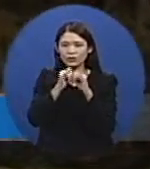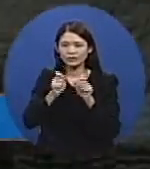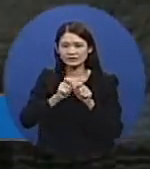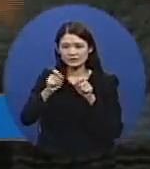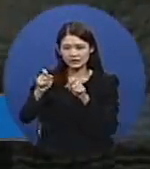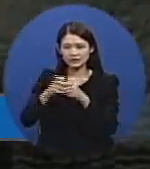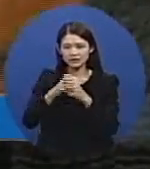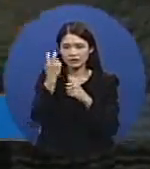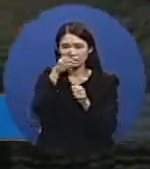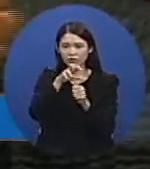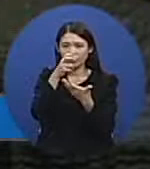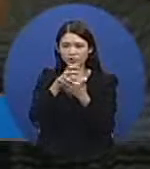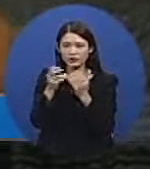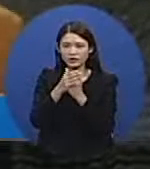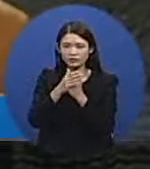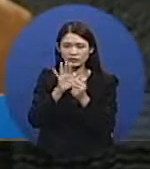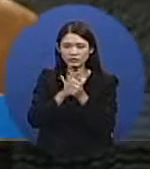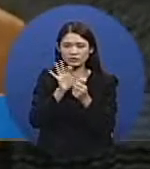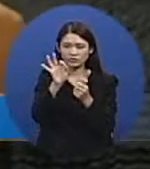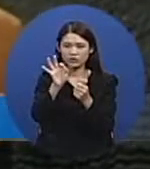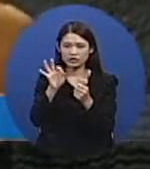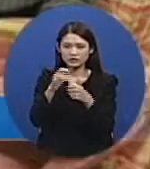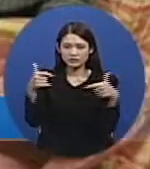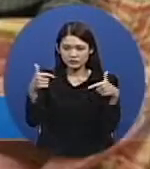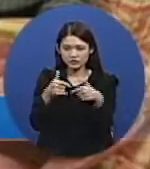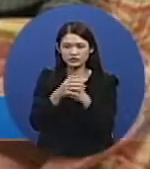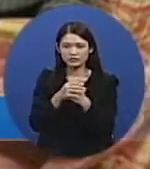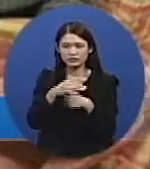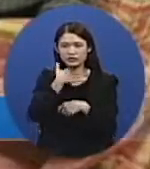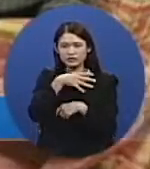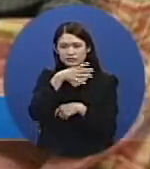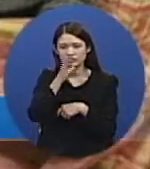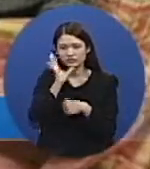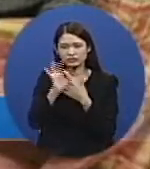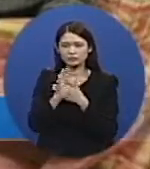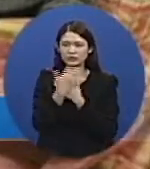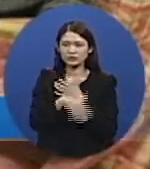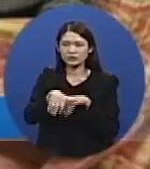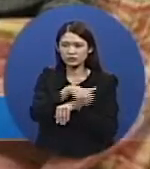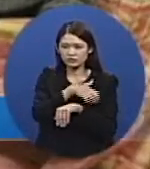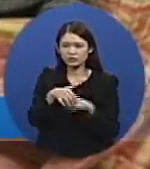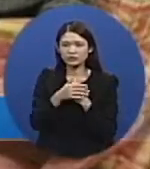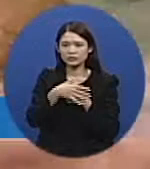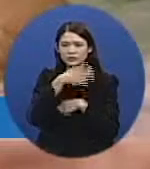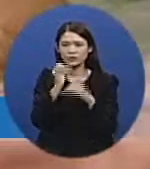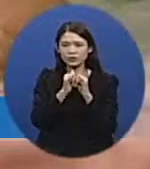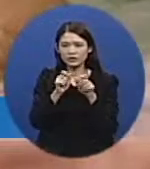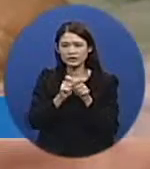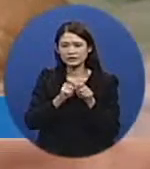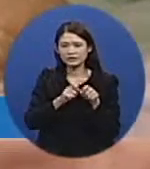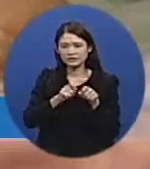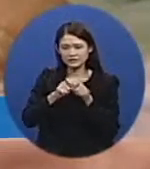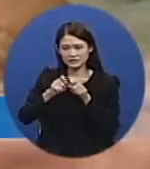적용돼 지원금이 줄어드는 것인데 양 의원은 나이가 들어 더욱 거동이 불편해질 수 있는 만큼 노인장기